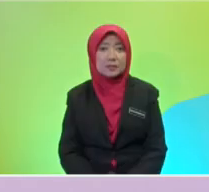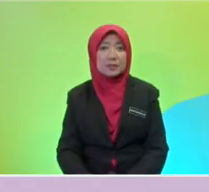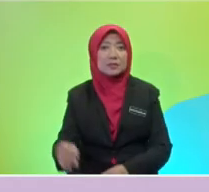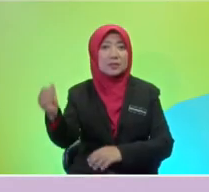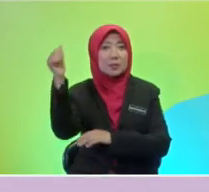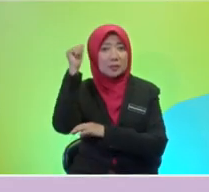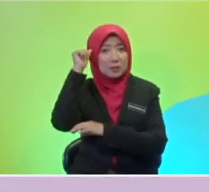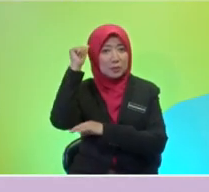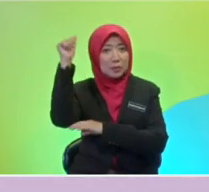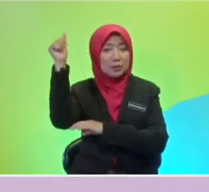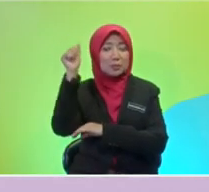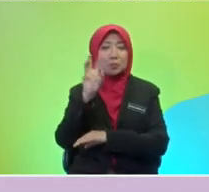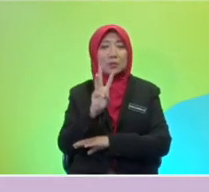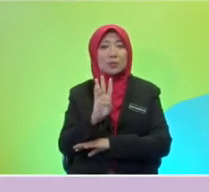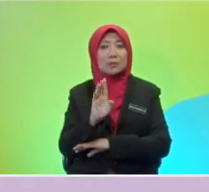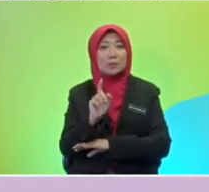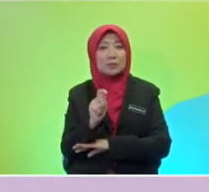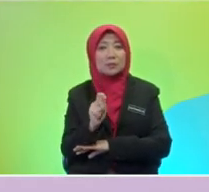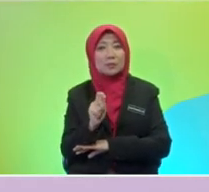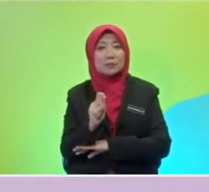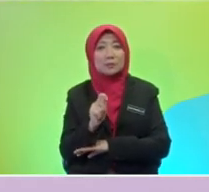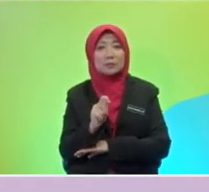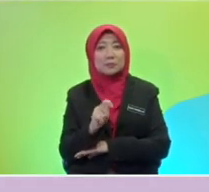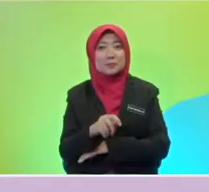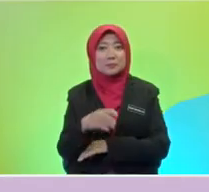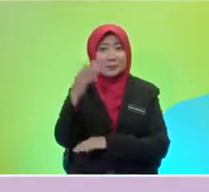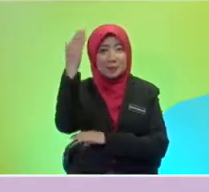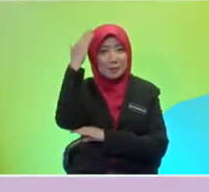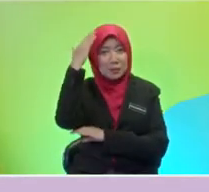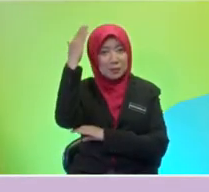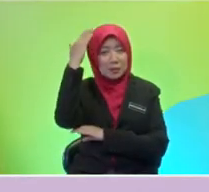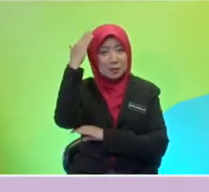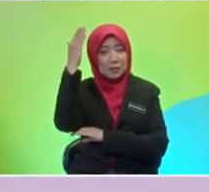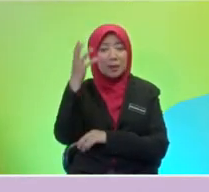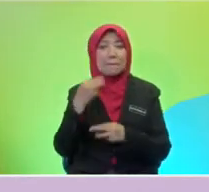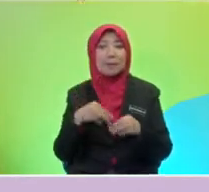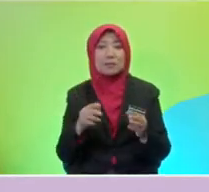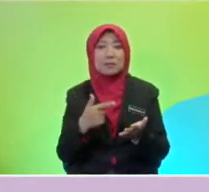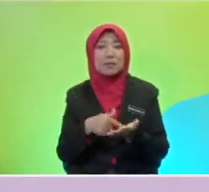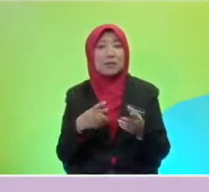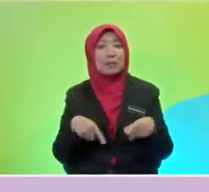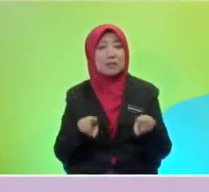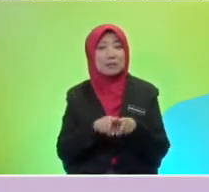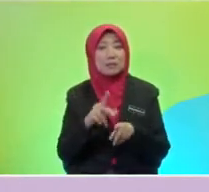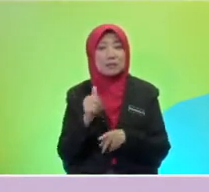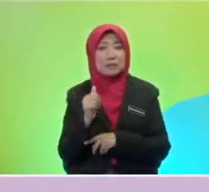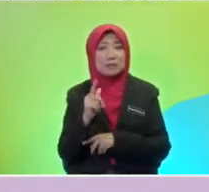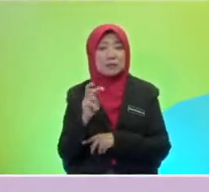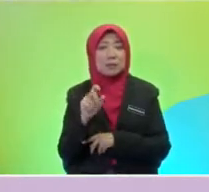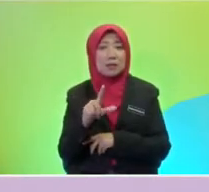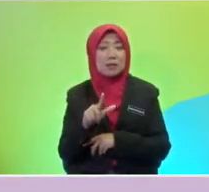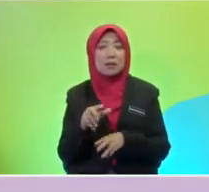Assalamualaikum Warahmatullahi Wabarakatuh Alhamdulillah ya masih lagi bersama dengan saya Akmal Nazri